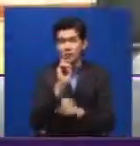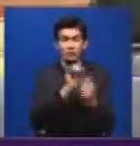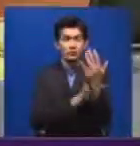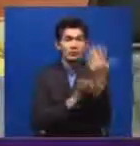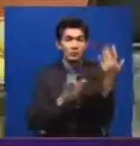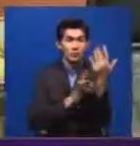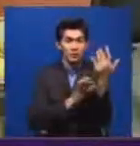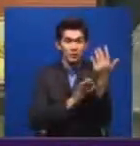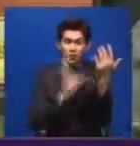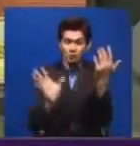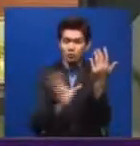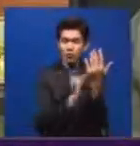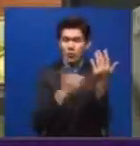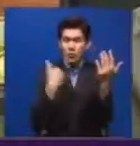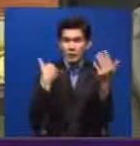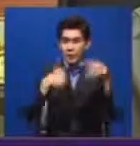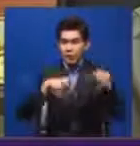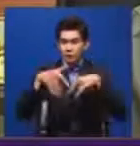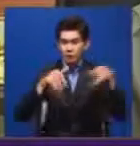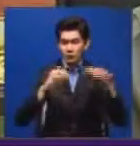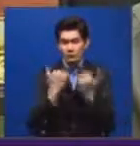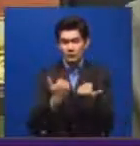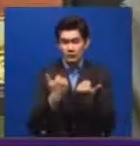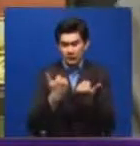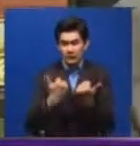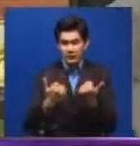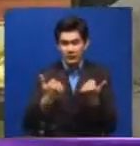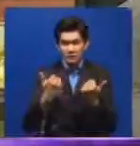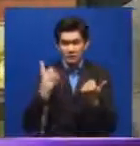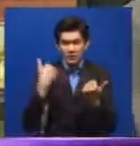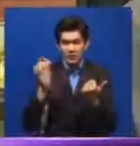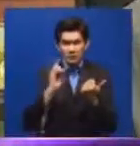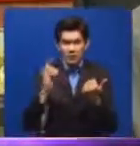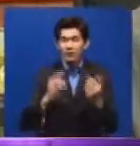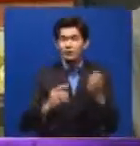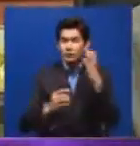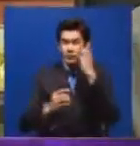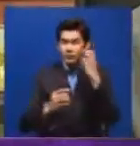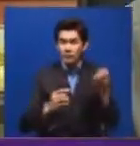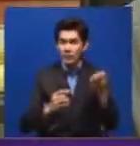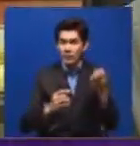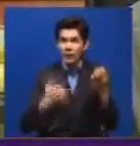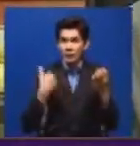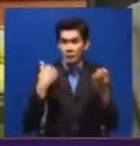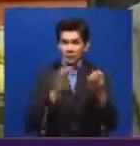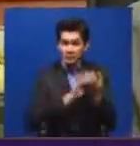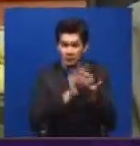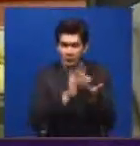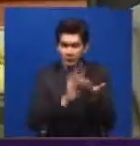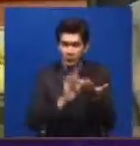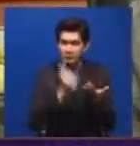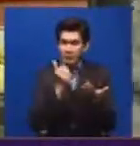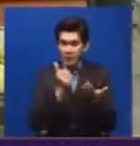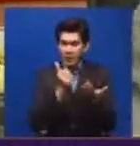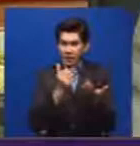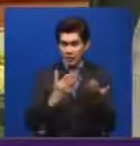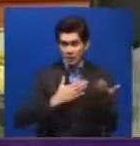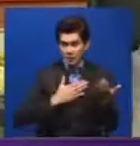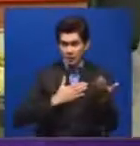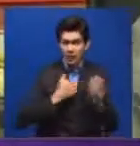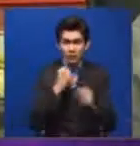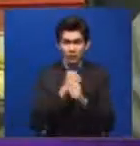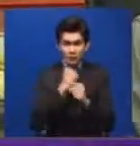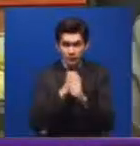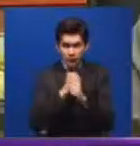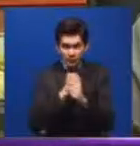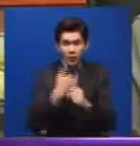ตอร์ถ้าพี่น้องประชาชนส่วนใหญ่ขนาดนี้นะครับพี่น้องประชาชนเองก็จะมีโทรศัพท์มือถือที่เป็นแบบสมาร์ทโฟนอยู่แล้วนะครับเราก็จะมีการเซตอั